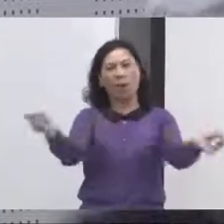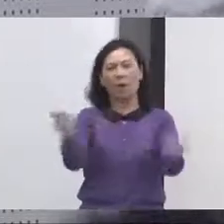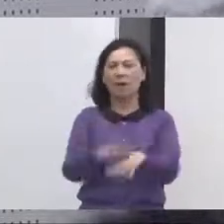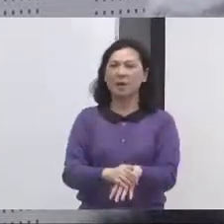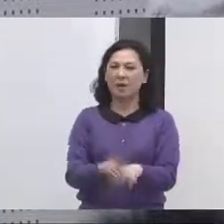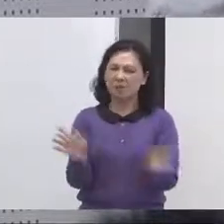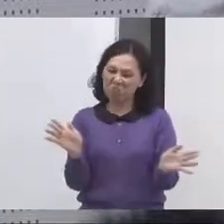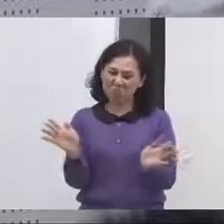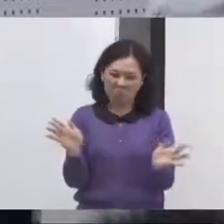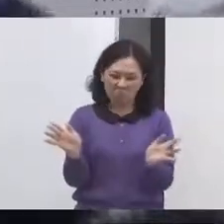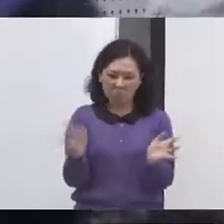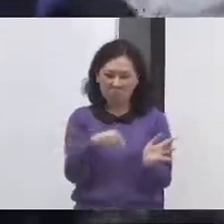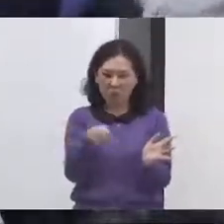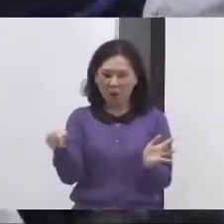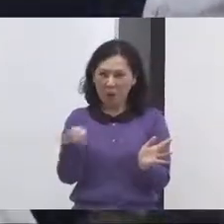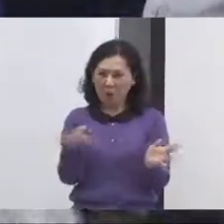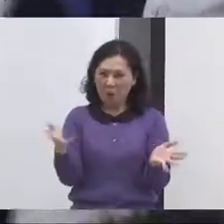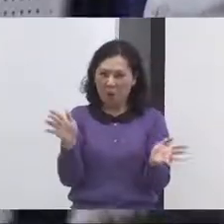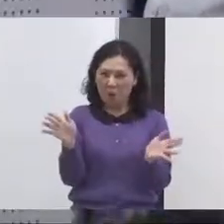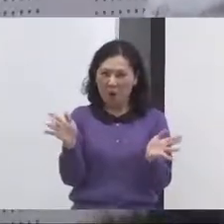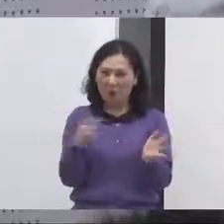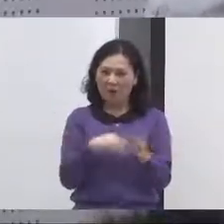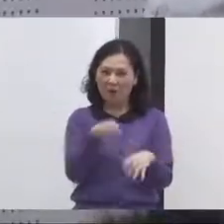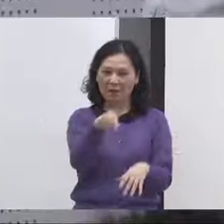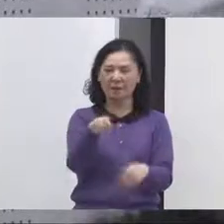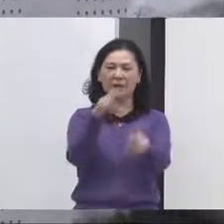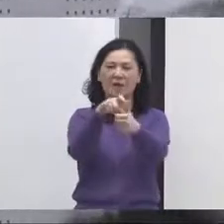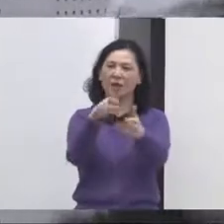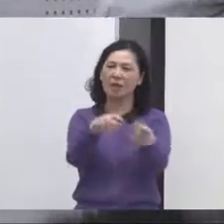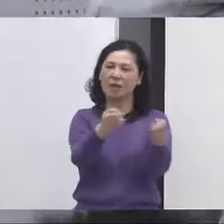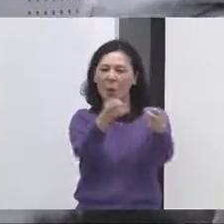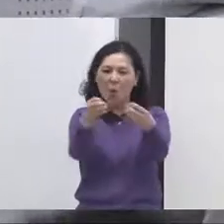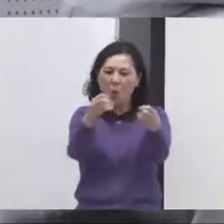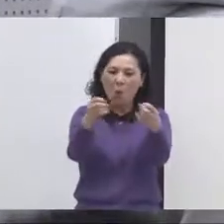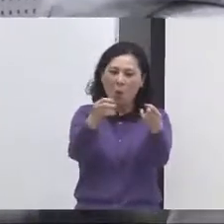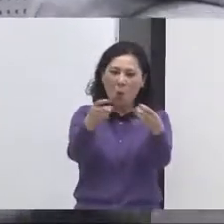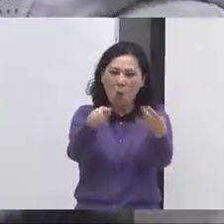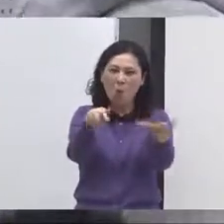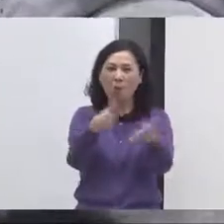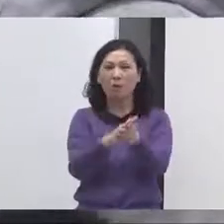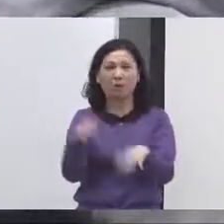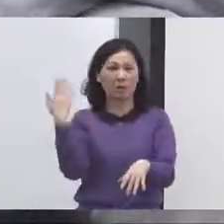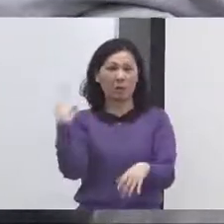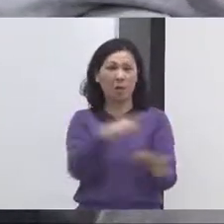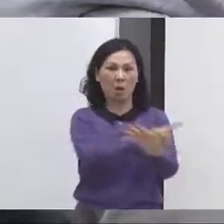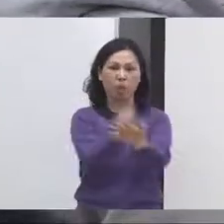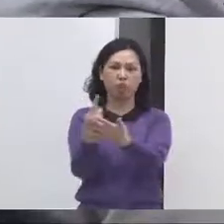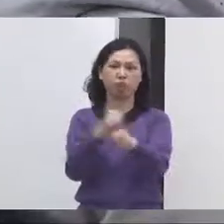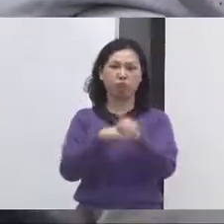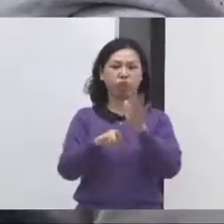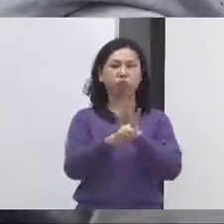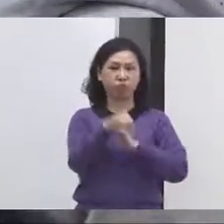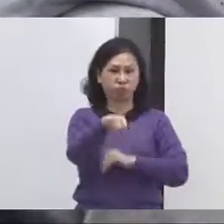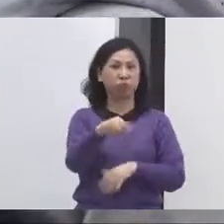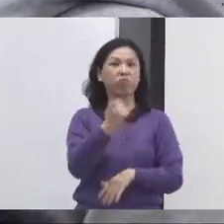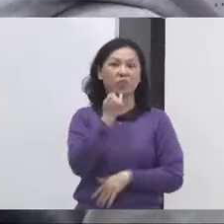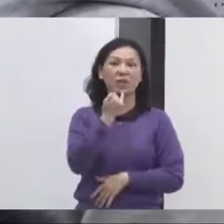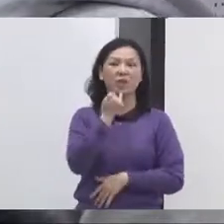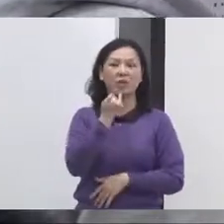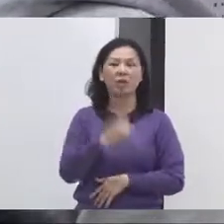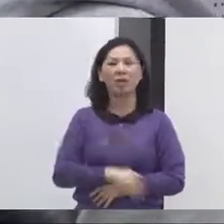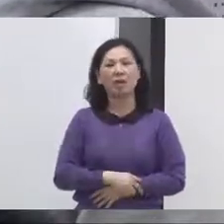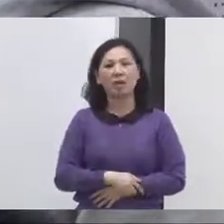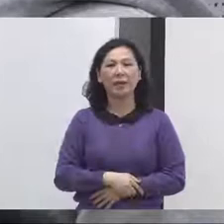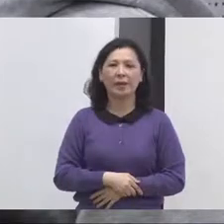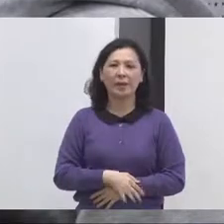然后才会一直在这一题上一直精进，因为那以前是大家都可以代表，所谓代表 GDV 就